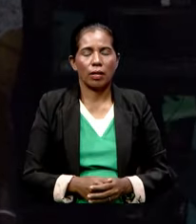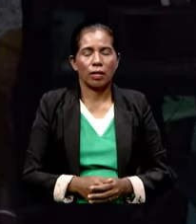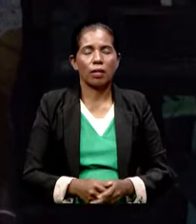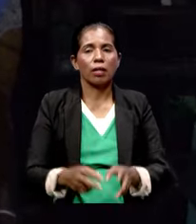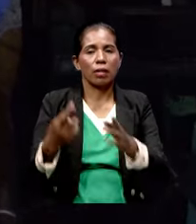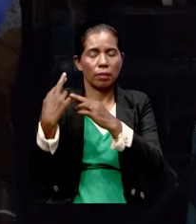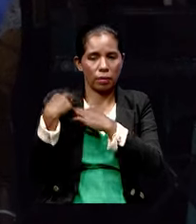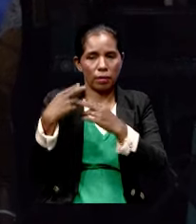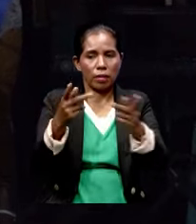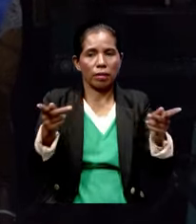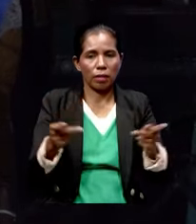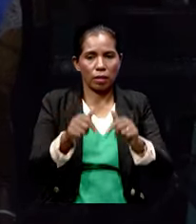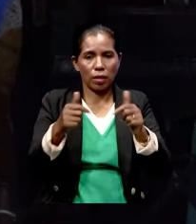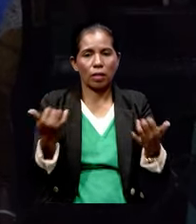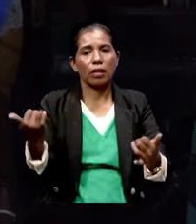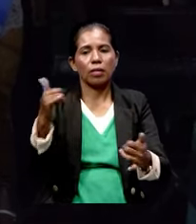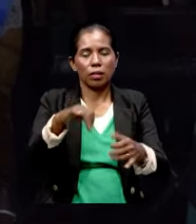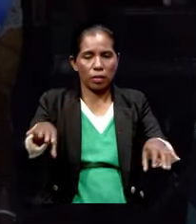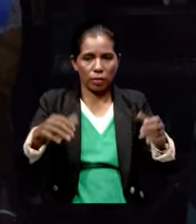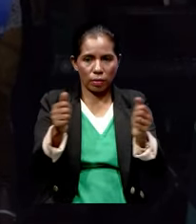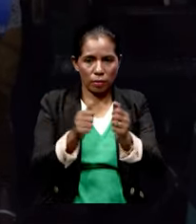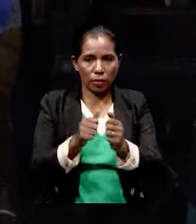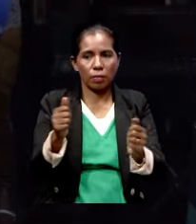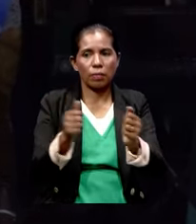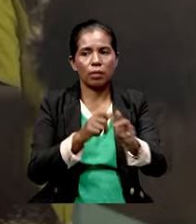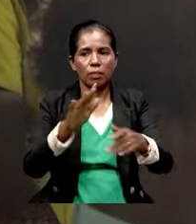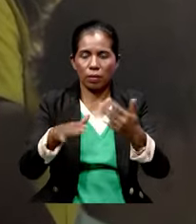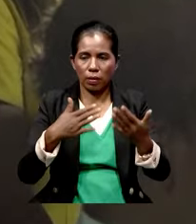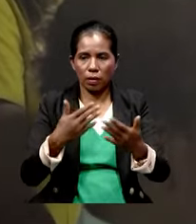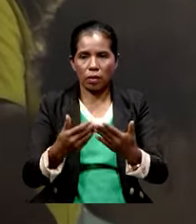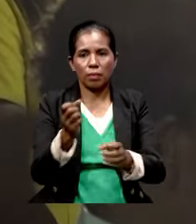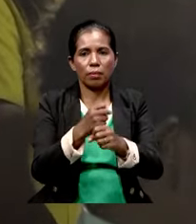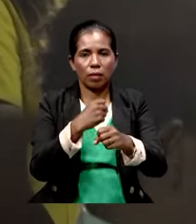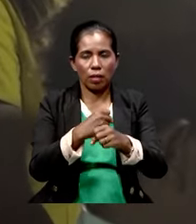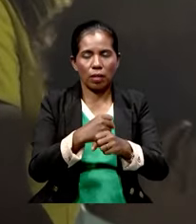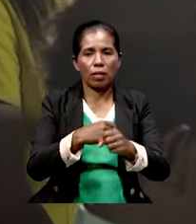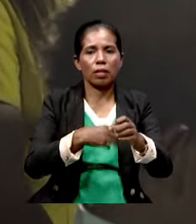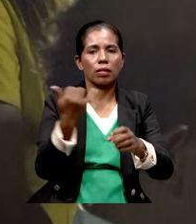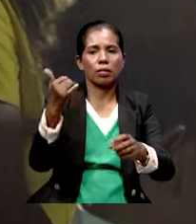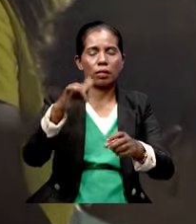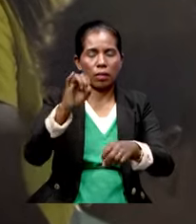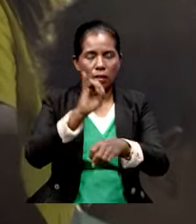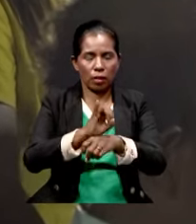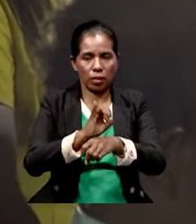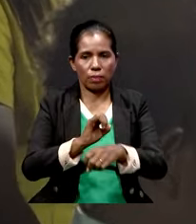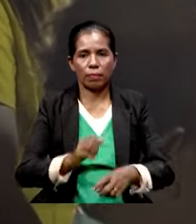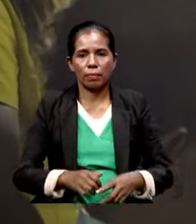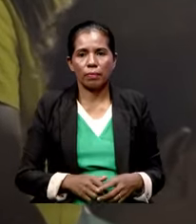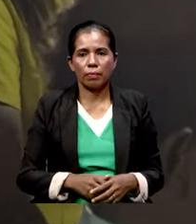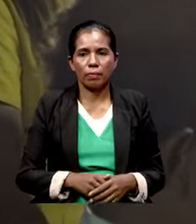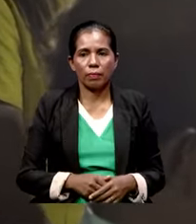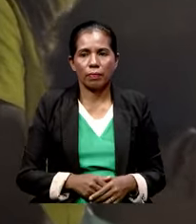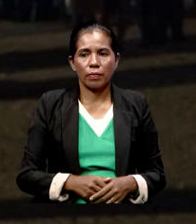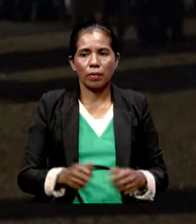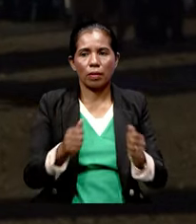ne hatutan, dadaung ne sira halo esforço hamutu ko saran sira atu bele halo construção ba sira ne kapela. Ho a